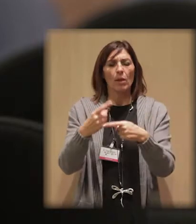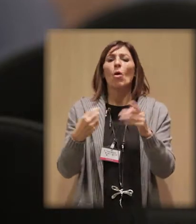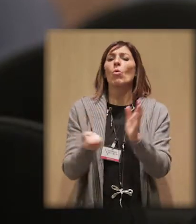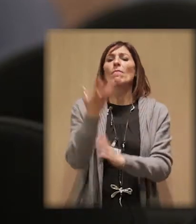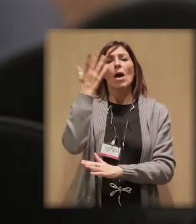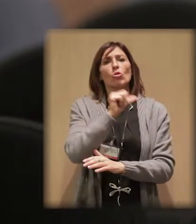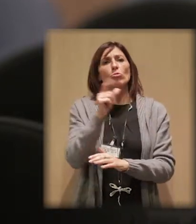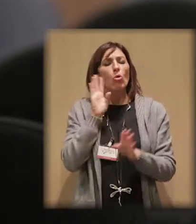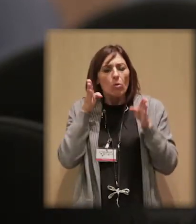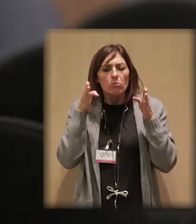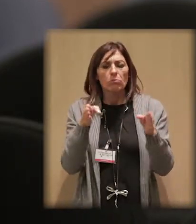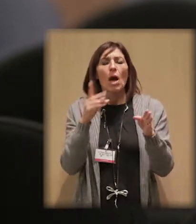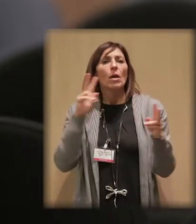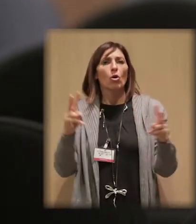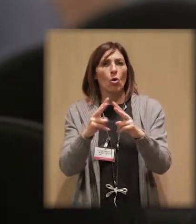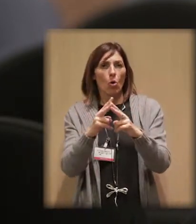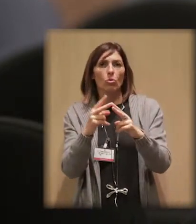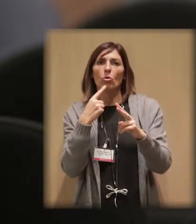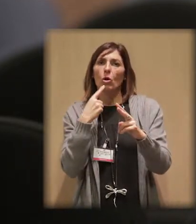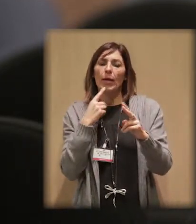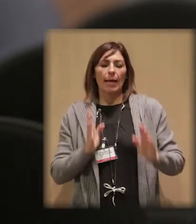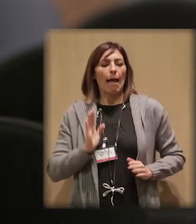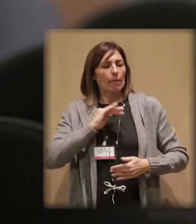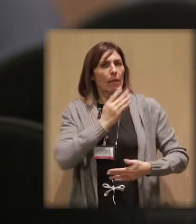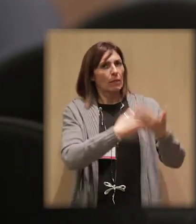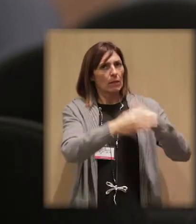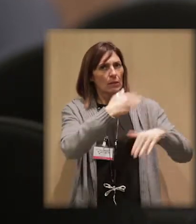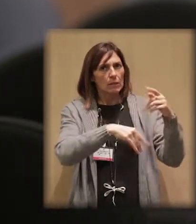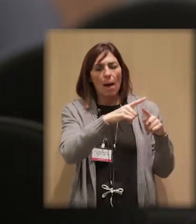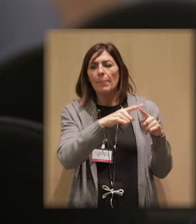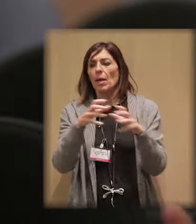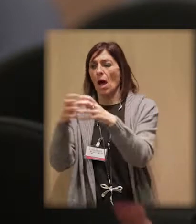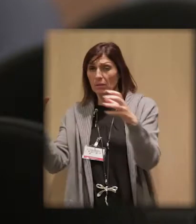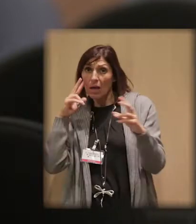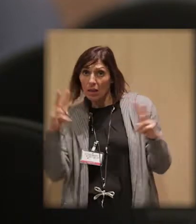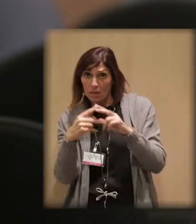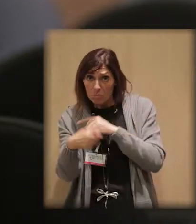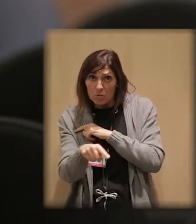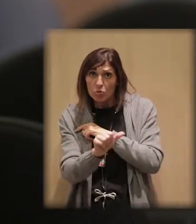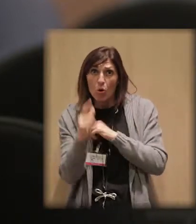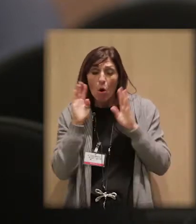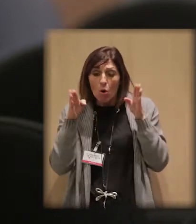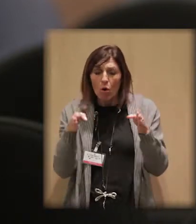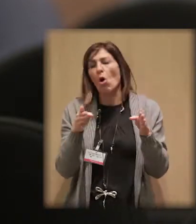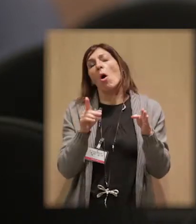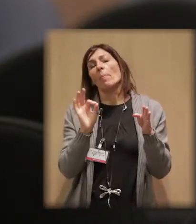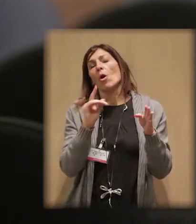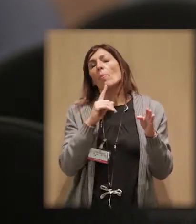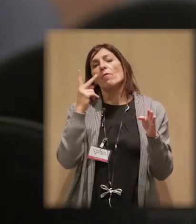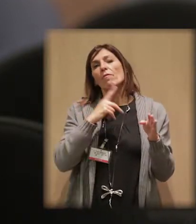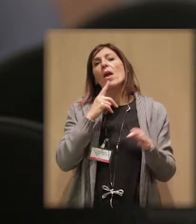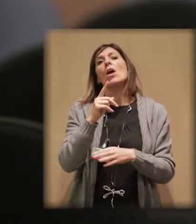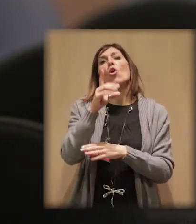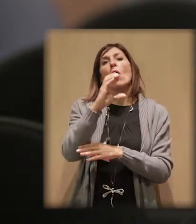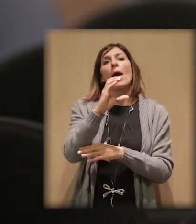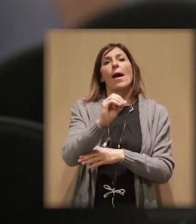un evento non soltanto dedicato all'incontro tra i candidati disabili e le aziende, un vero e proprio